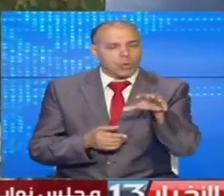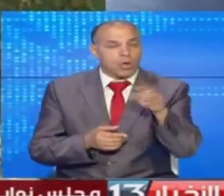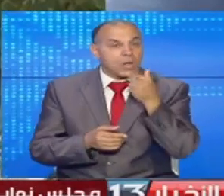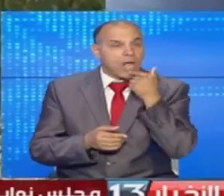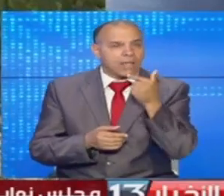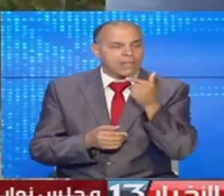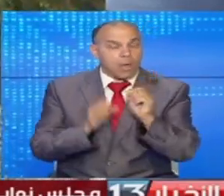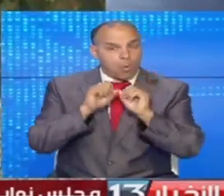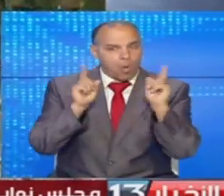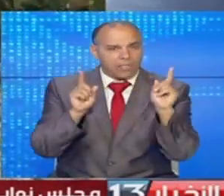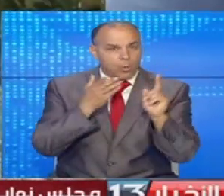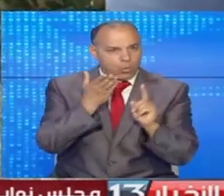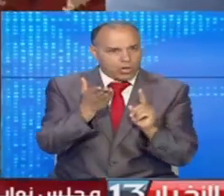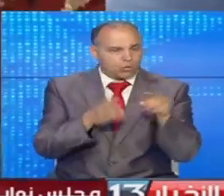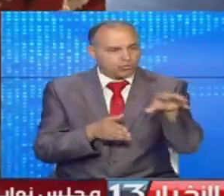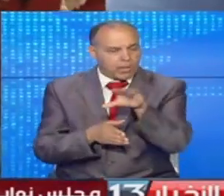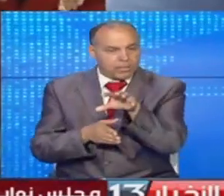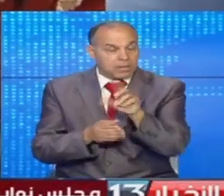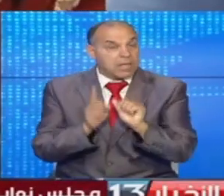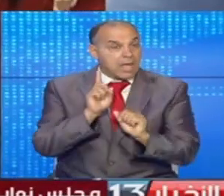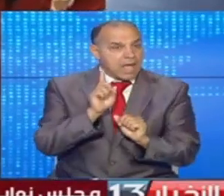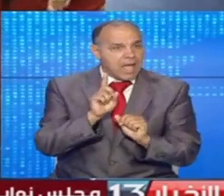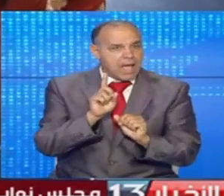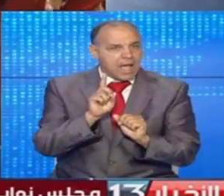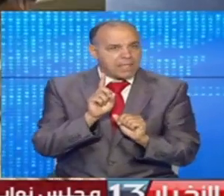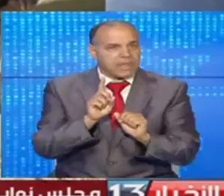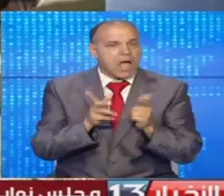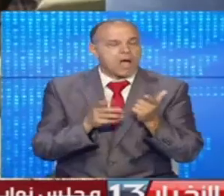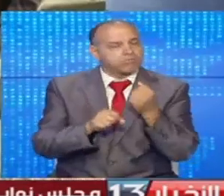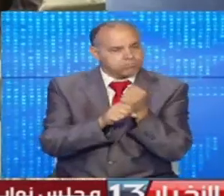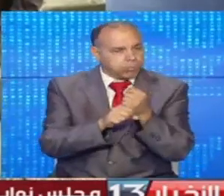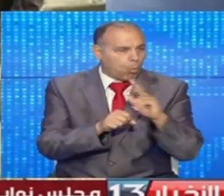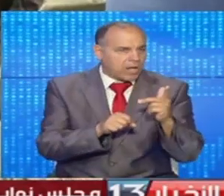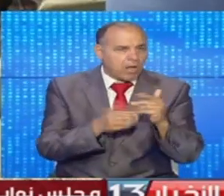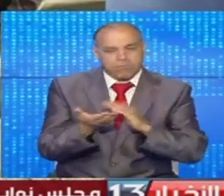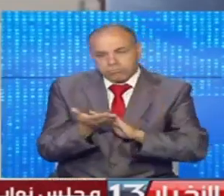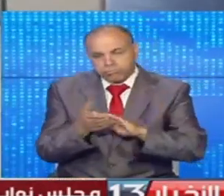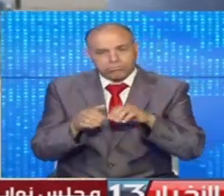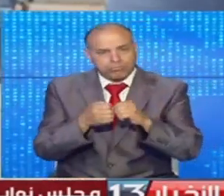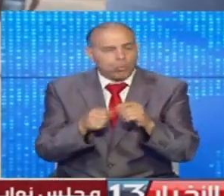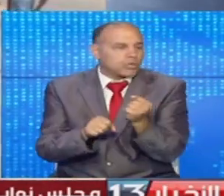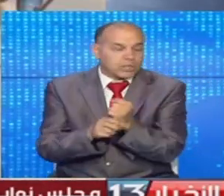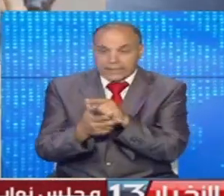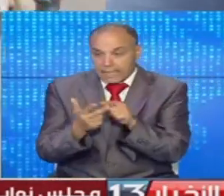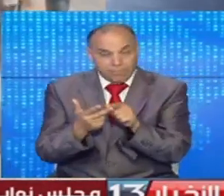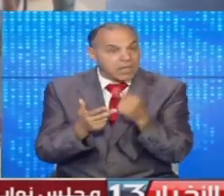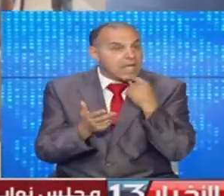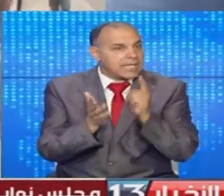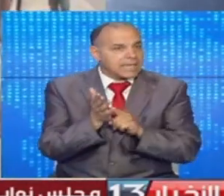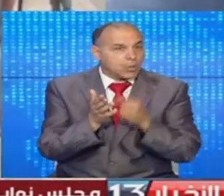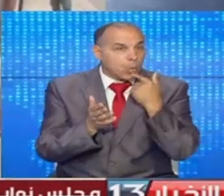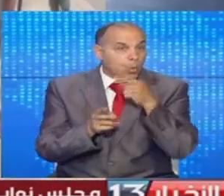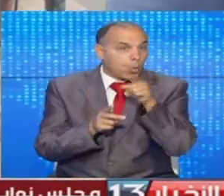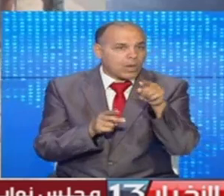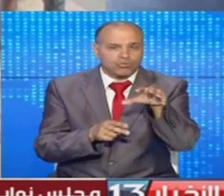منها، يتوضح التفاوت بين الجهات خاصة من حيث المشاريع الاستثمارية والبنية التحتية والتشغيل، ويتأكد ما